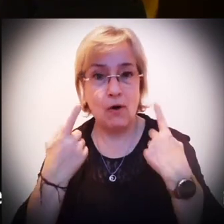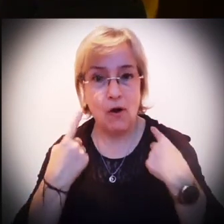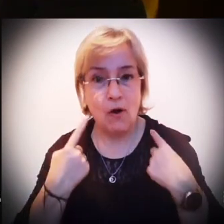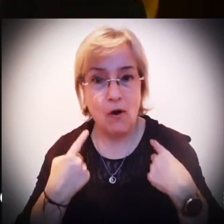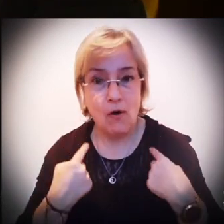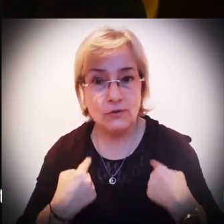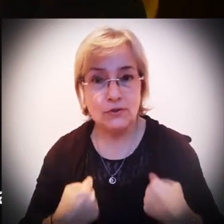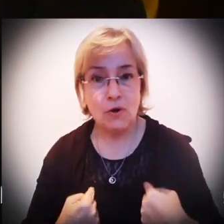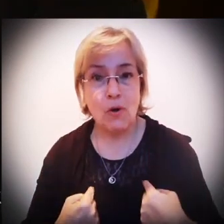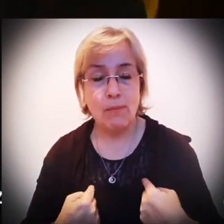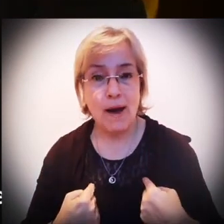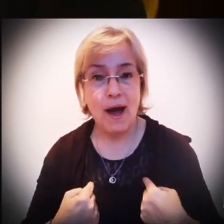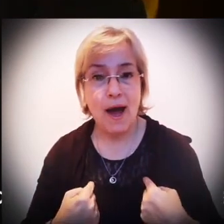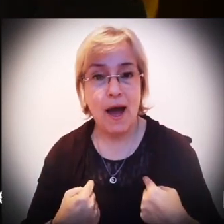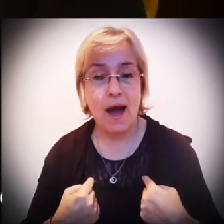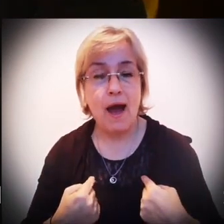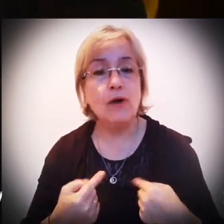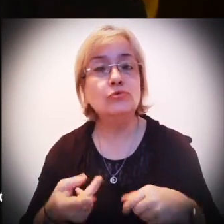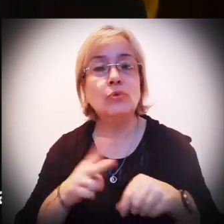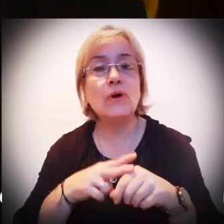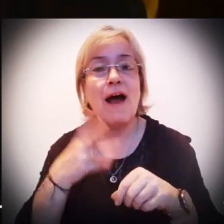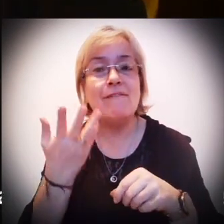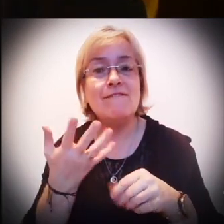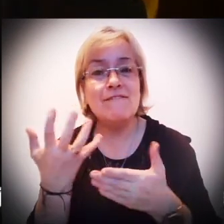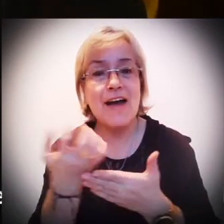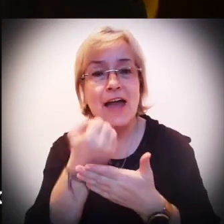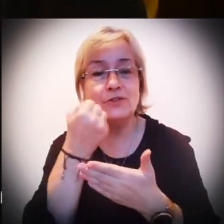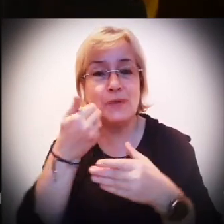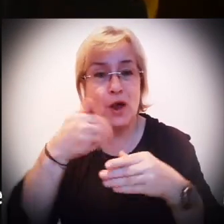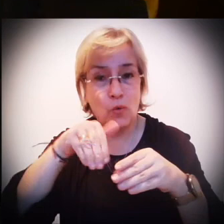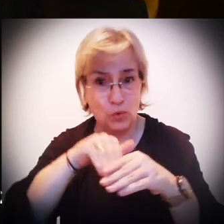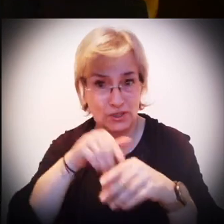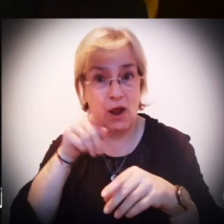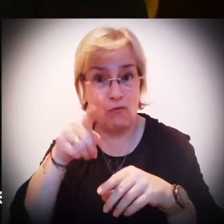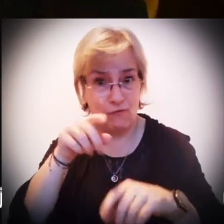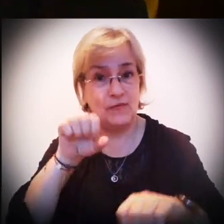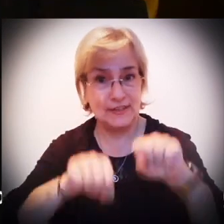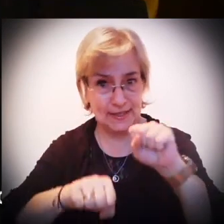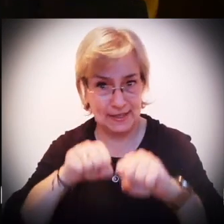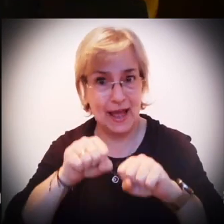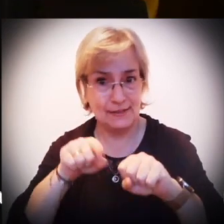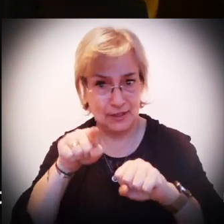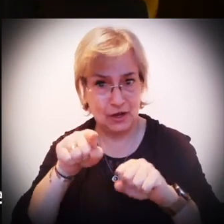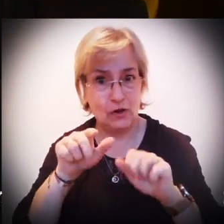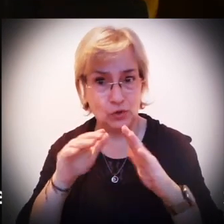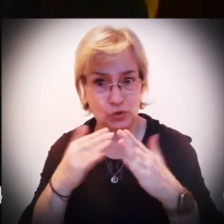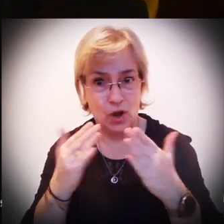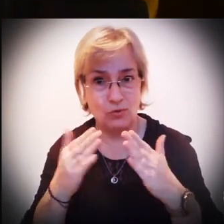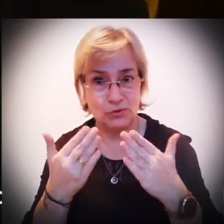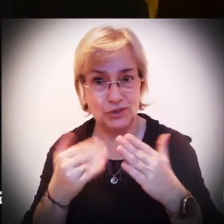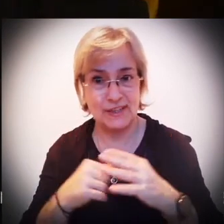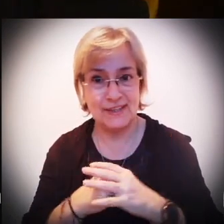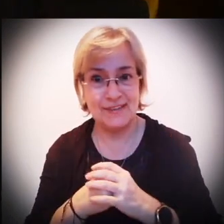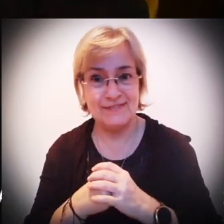osobie, która weźmie udział w licytacji tej książki